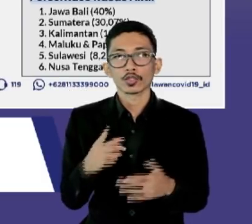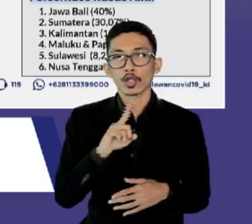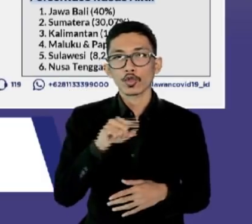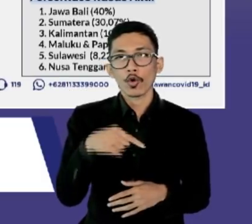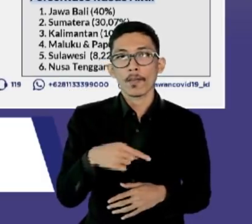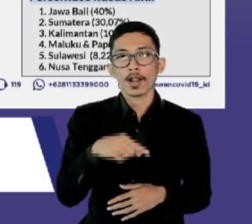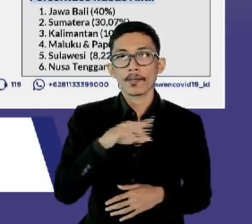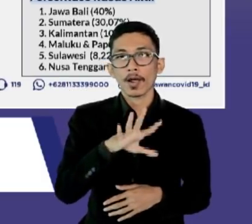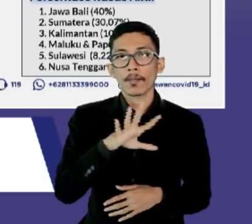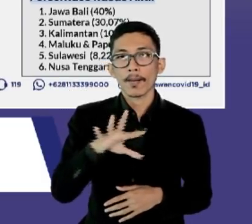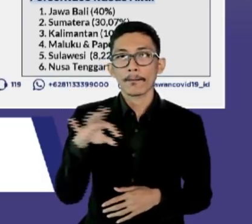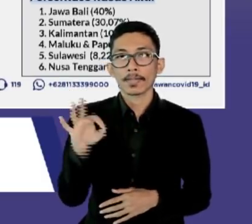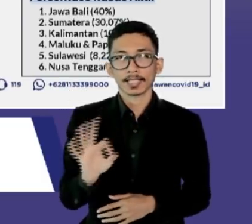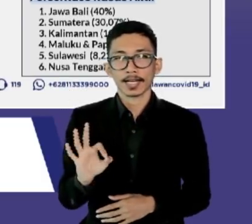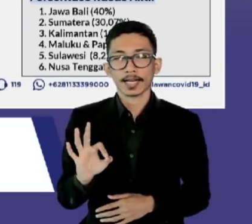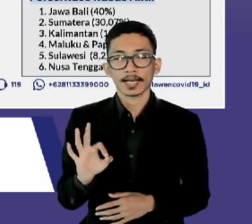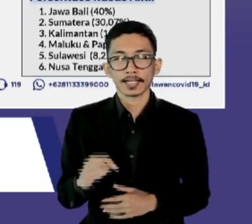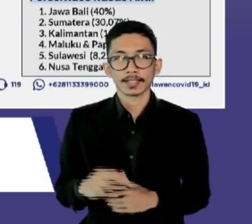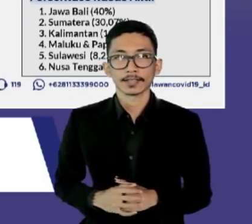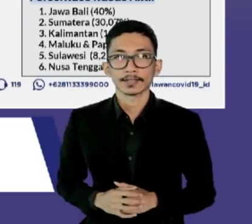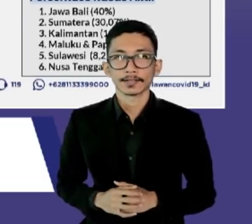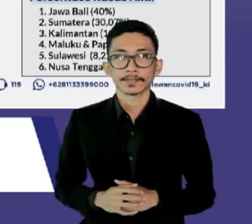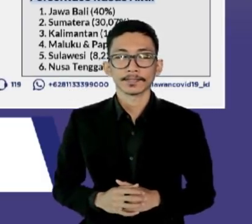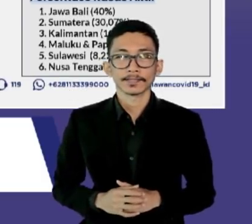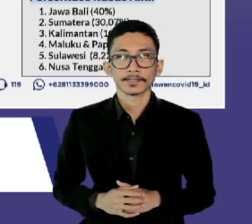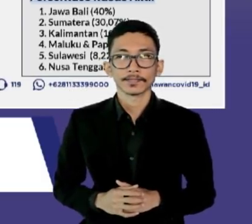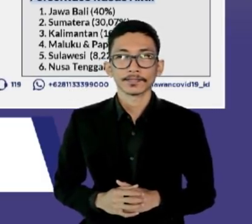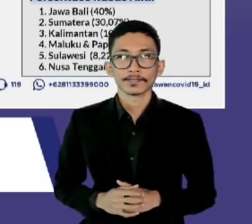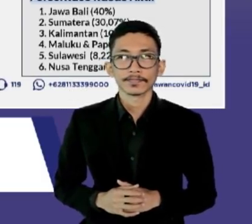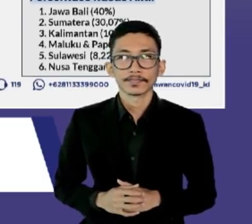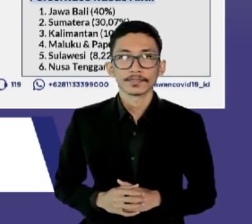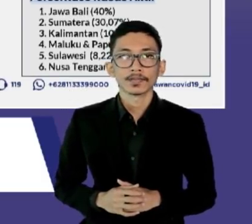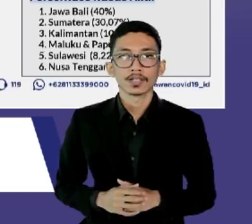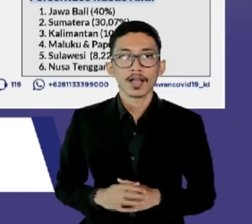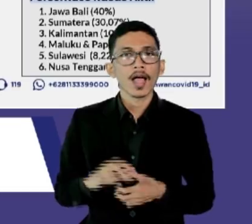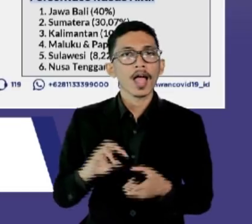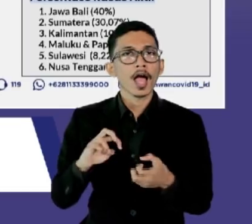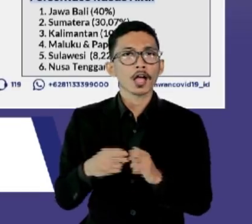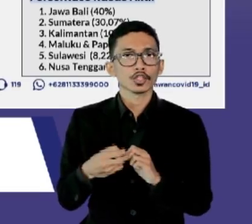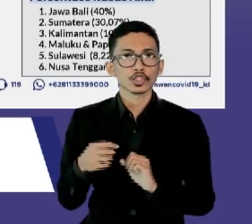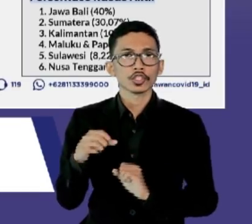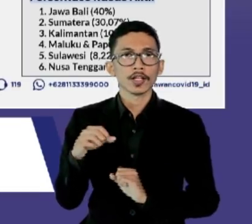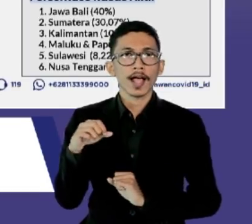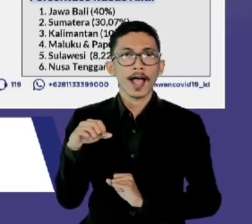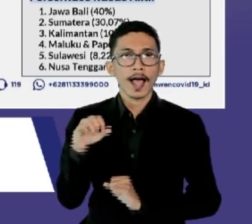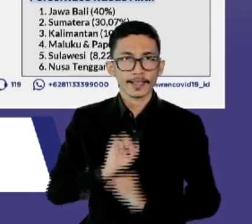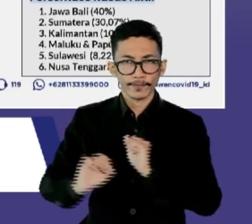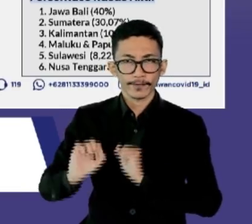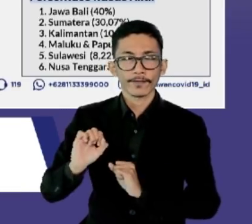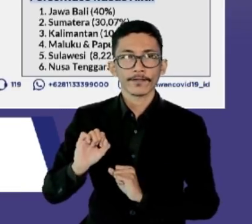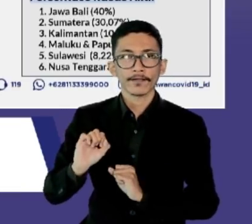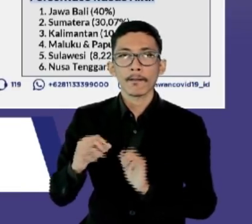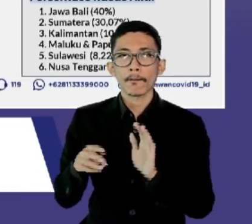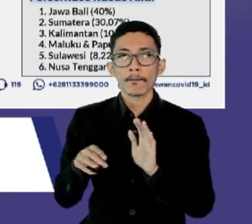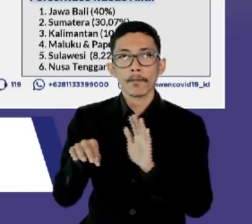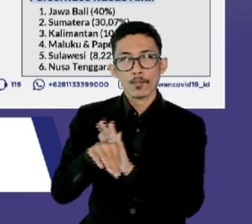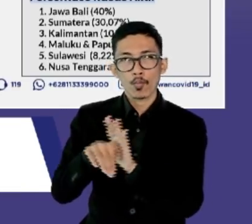1,55% dari total kasus. Saat ini kasus aktif di Pulau Maluku dan Papua